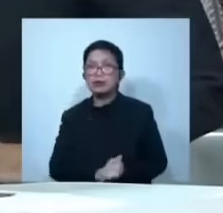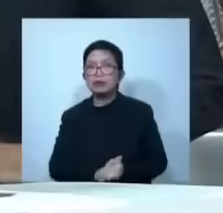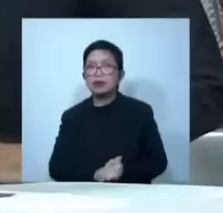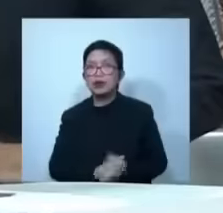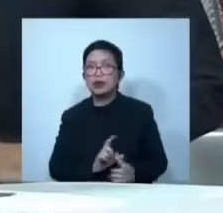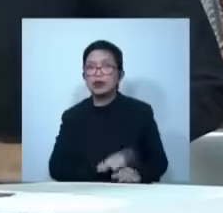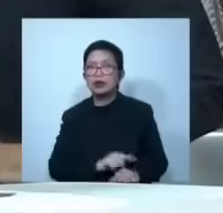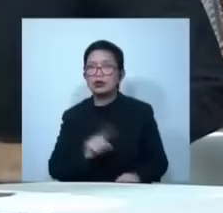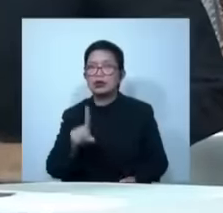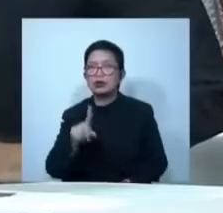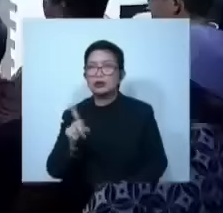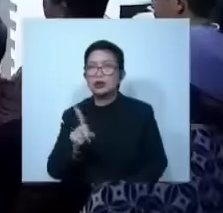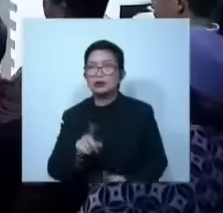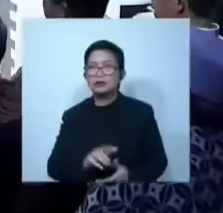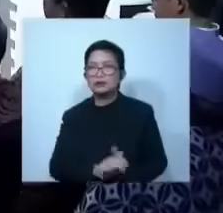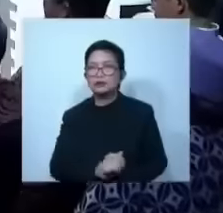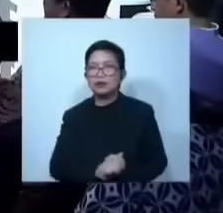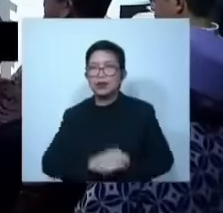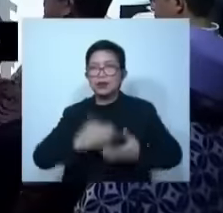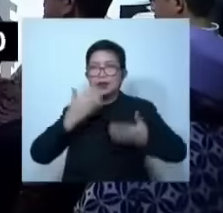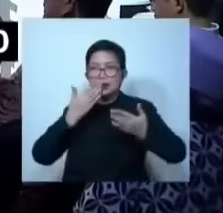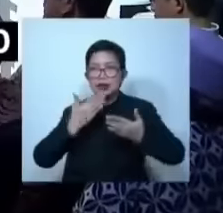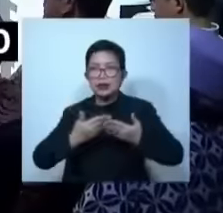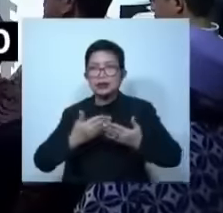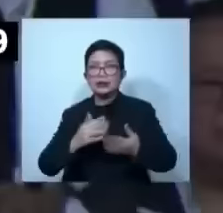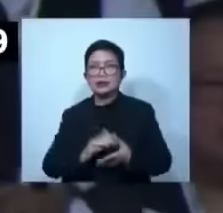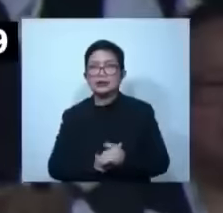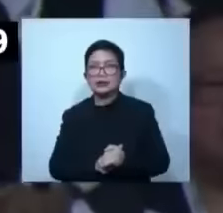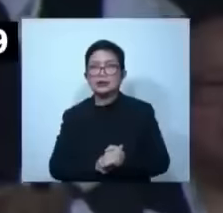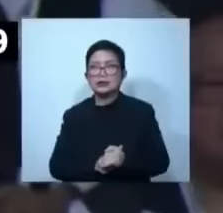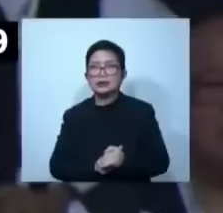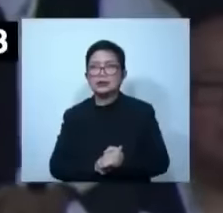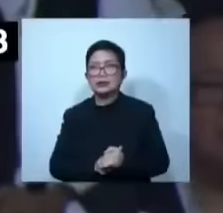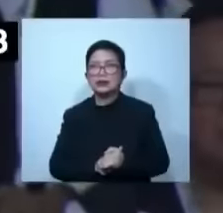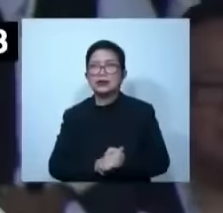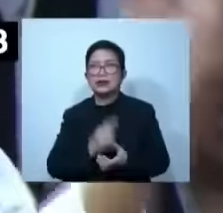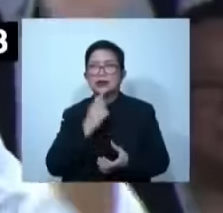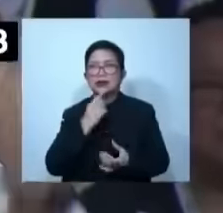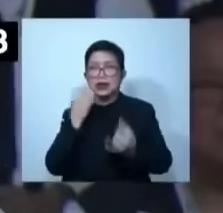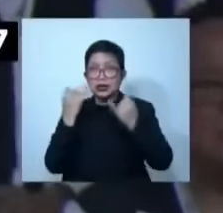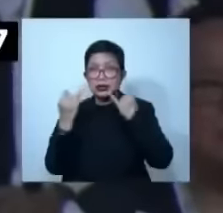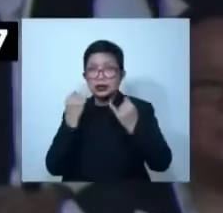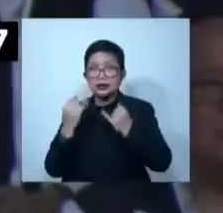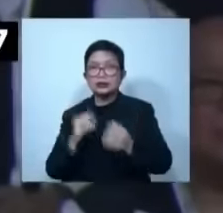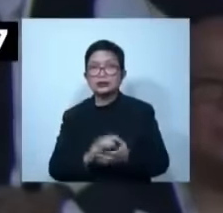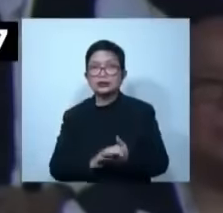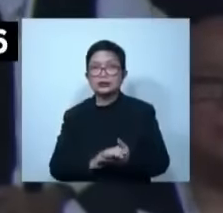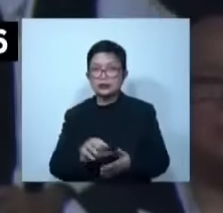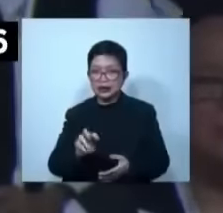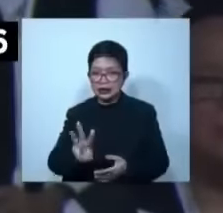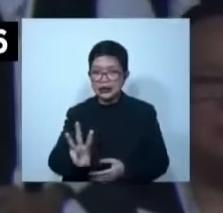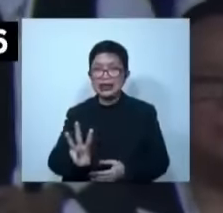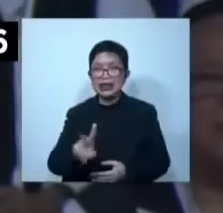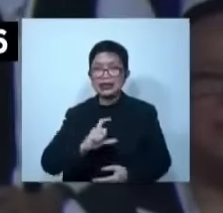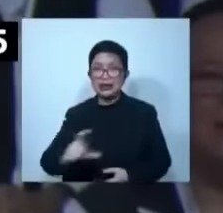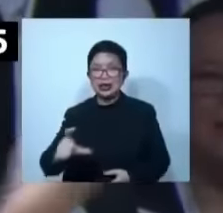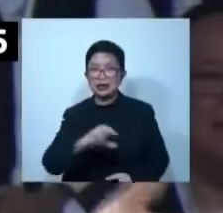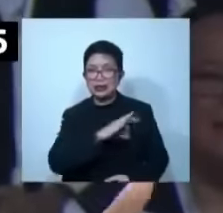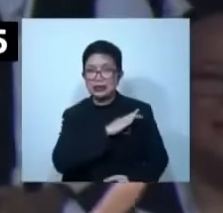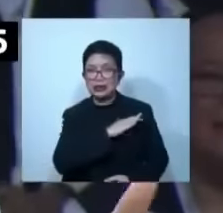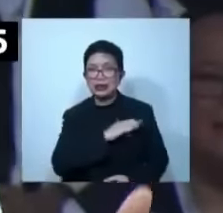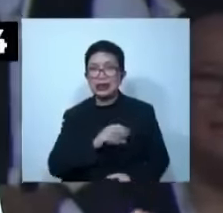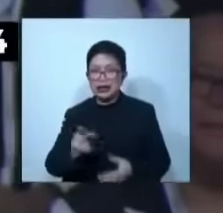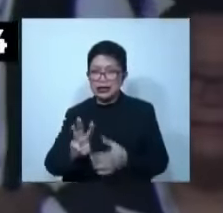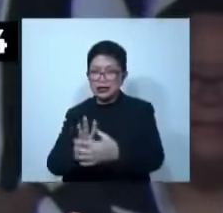menit dimulai dari sekarang. Terima kasih. Ternyata pada isu ini di antara 3 kami relatif sepakat.